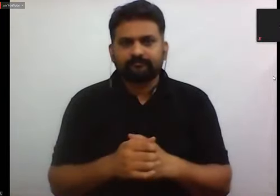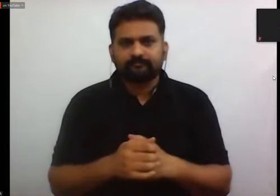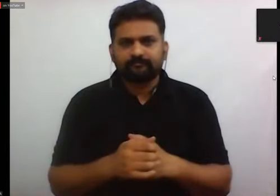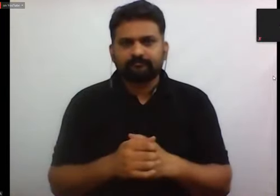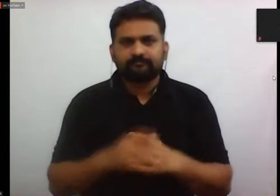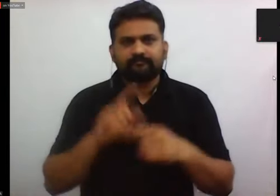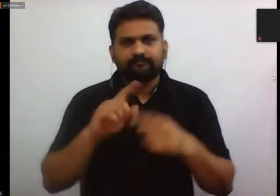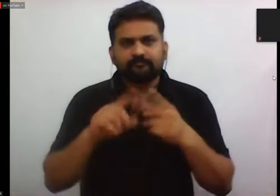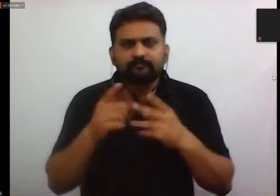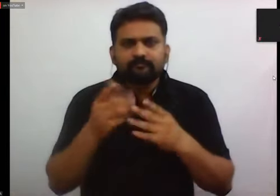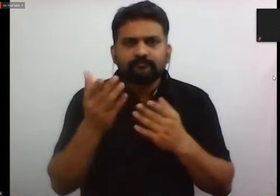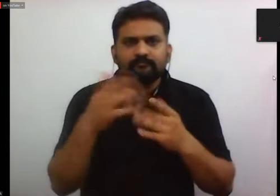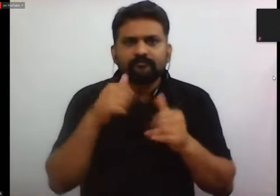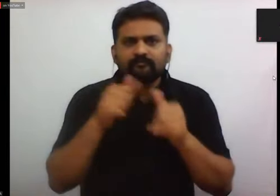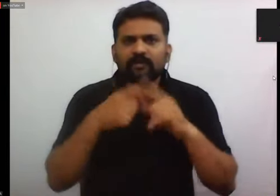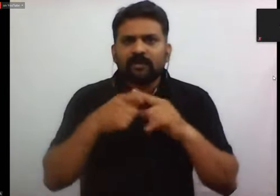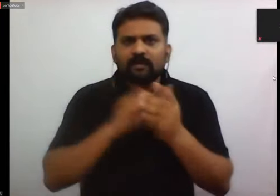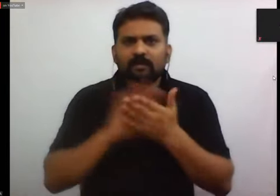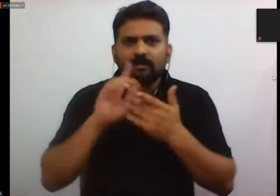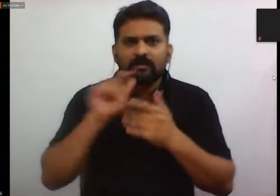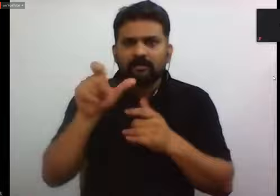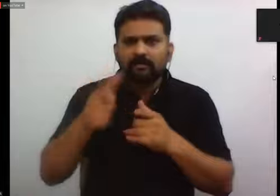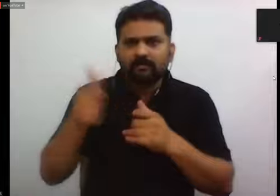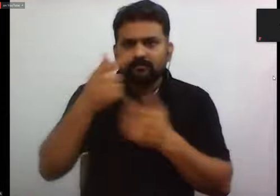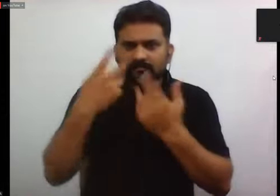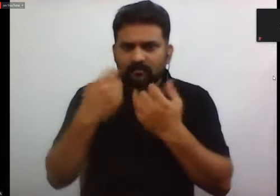जी सर, अखिल सर कुछ कहना चाह रहे हैं?